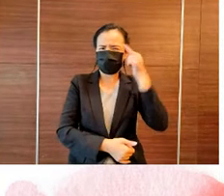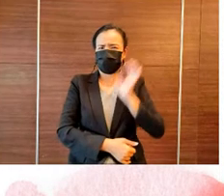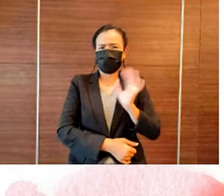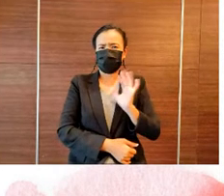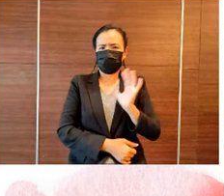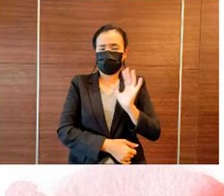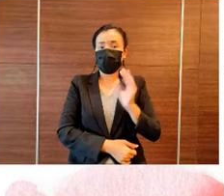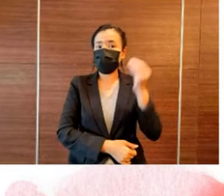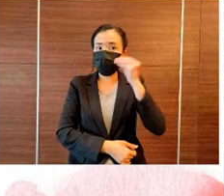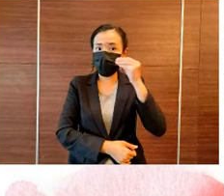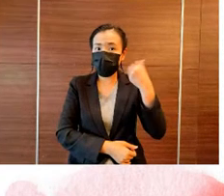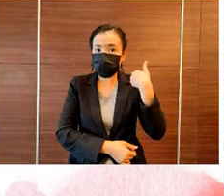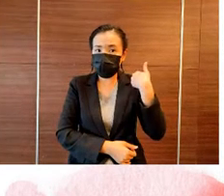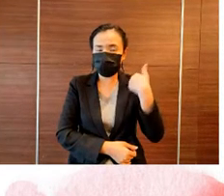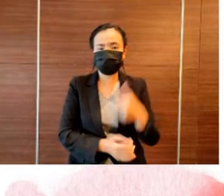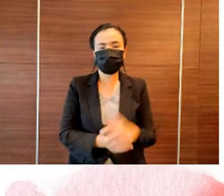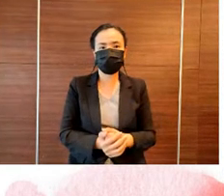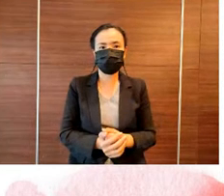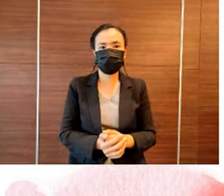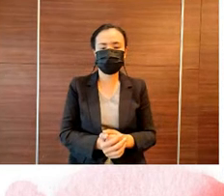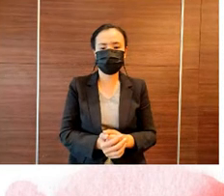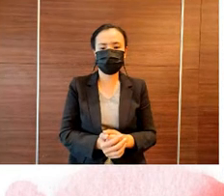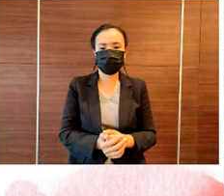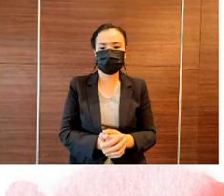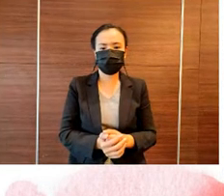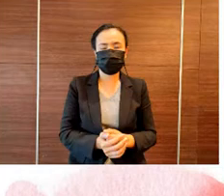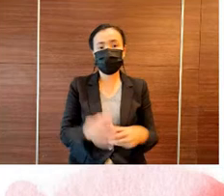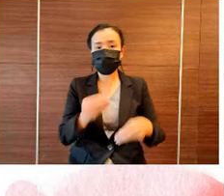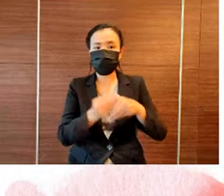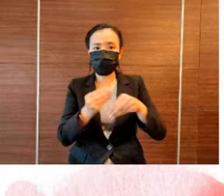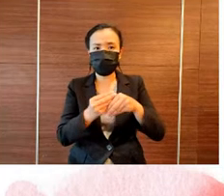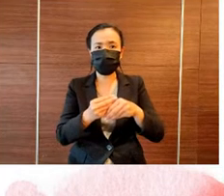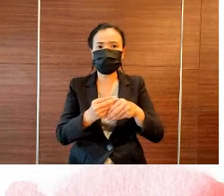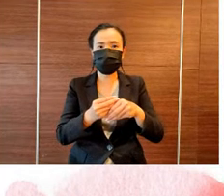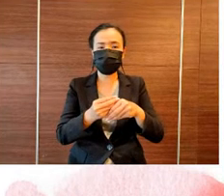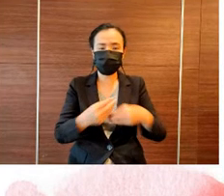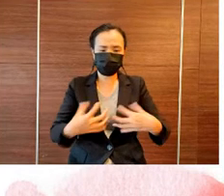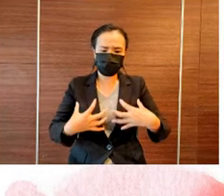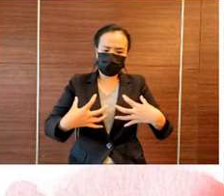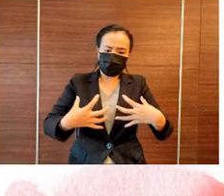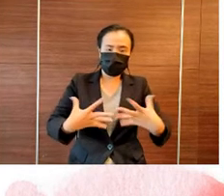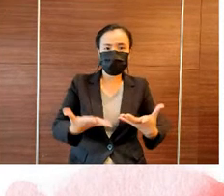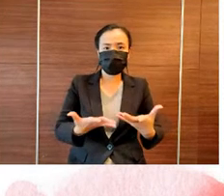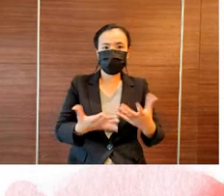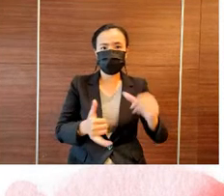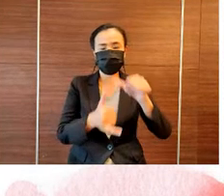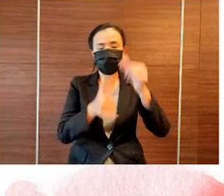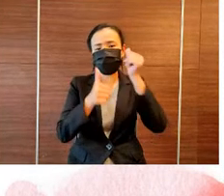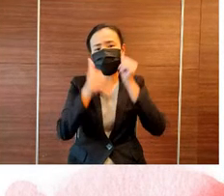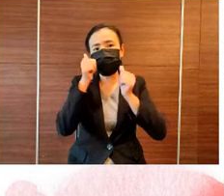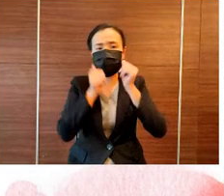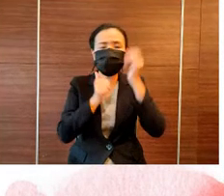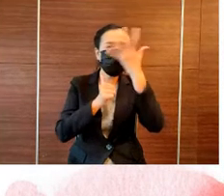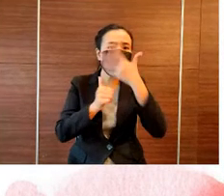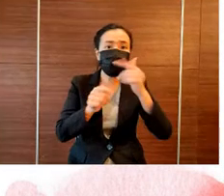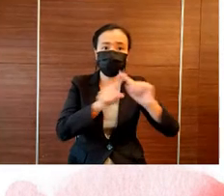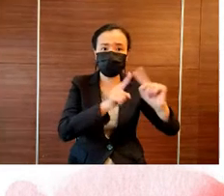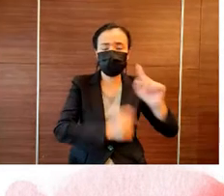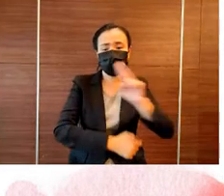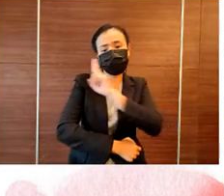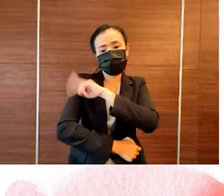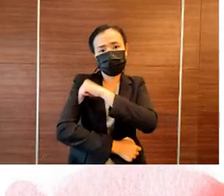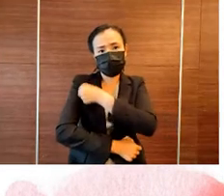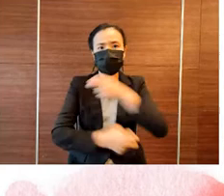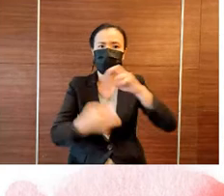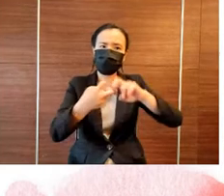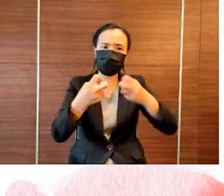ยนะครับนะแล้วก็นอกจากนั้นก็มีอย่างอื่นว่าถ้าอยากจะไปเสริมตรงนั้นตรงนี้ก็ส่งไปหาหมอศัลยกรรมตกแต่งคนนั้นคนนี้นะครับมีปัญหาทางด้